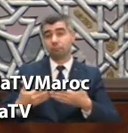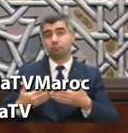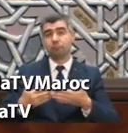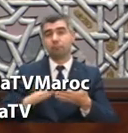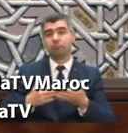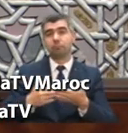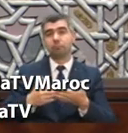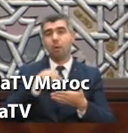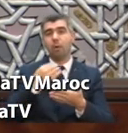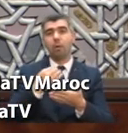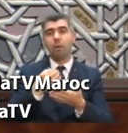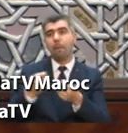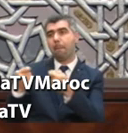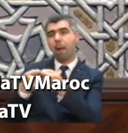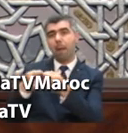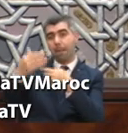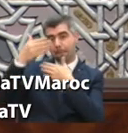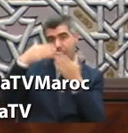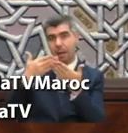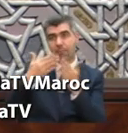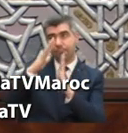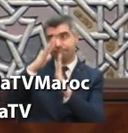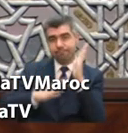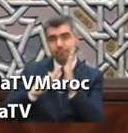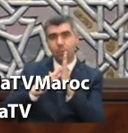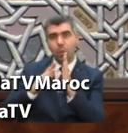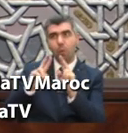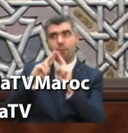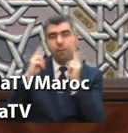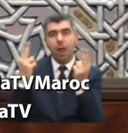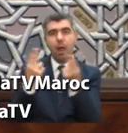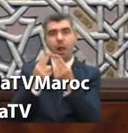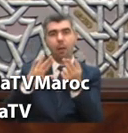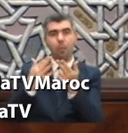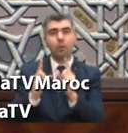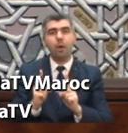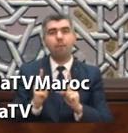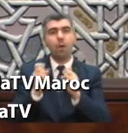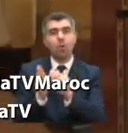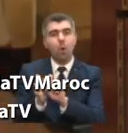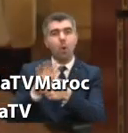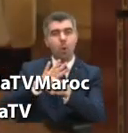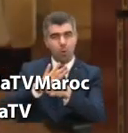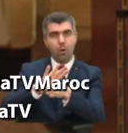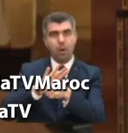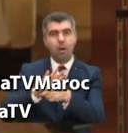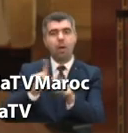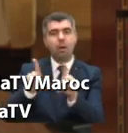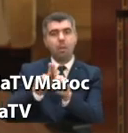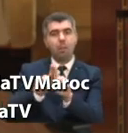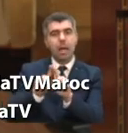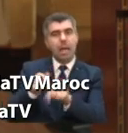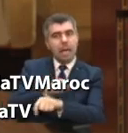بلادنا على غرار باقي دول المعمور بسبب تفشي فيروس كورونا المستجد، ونظرا للإجراءات الاحترازية